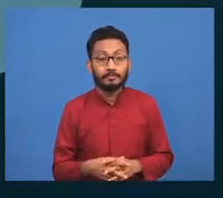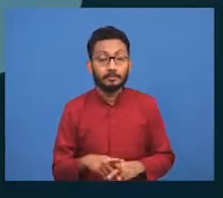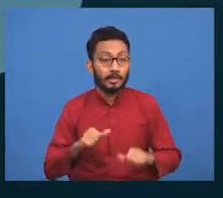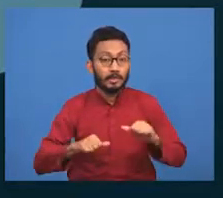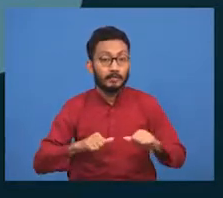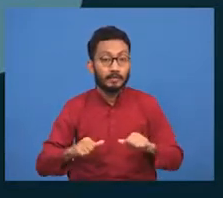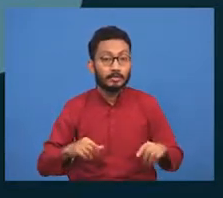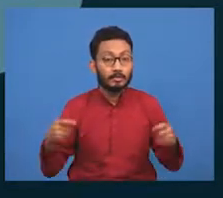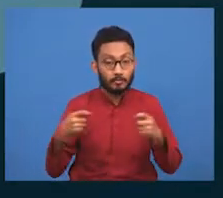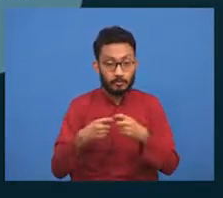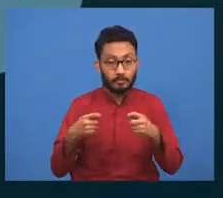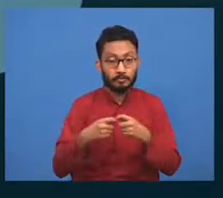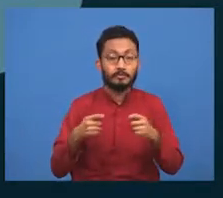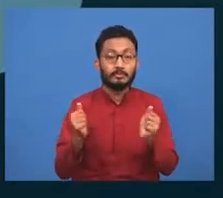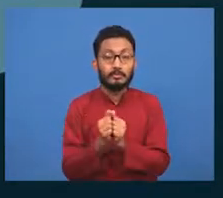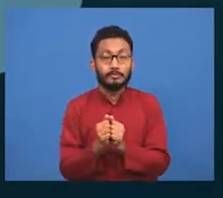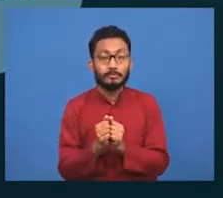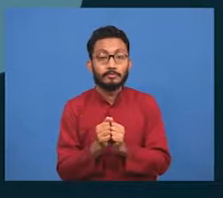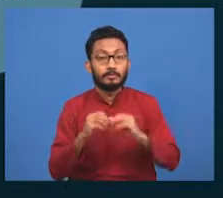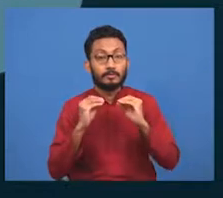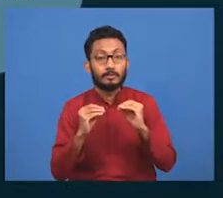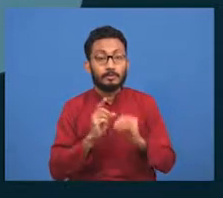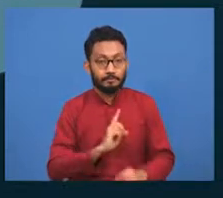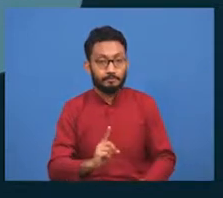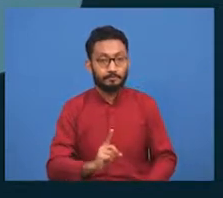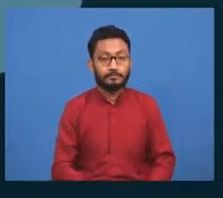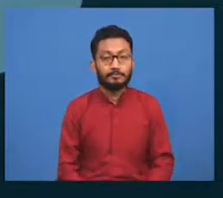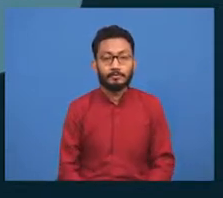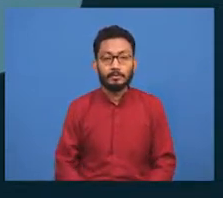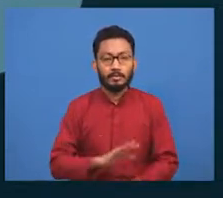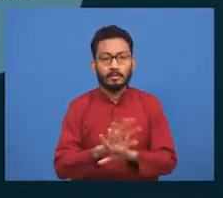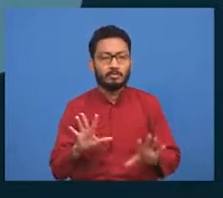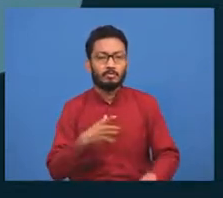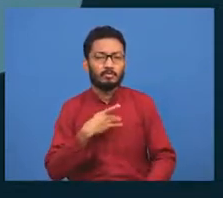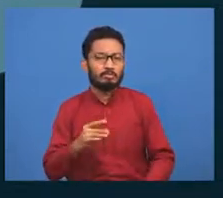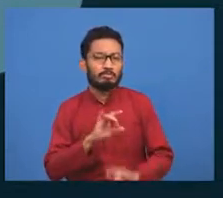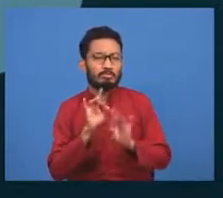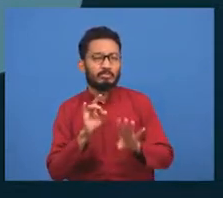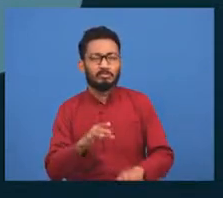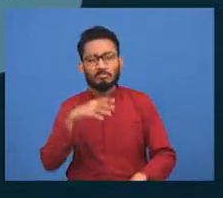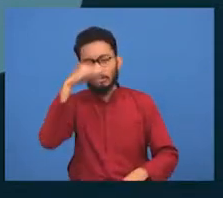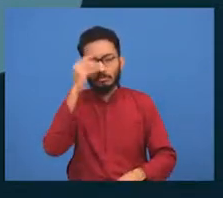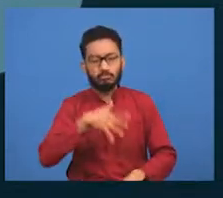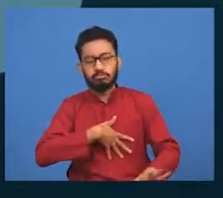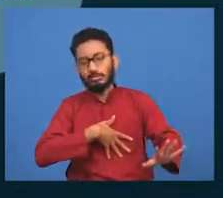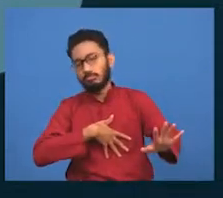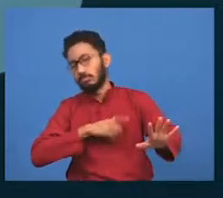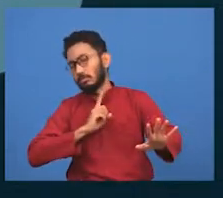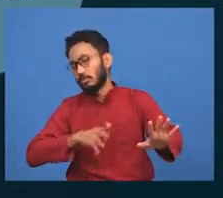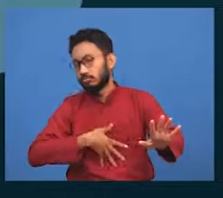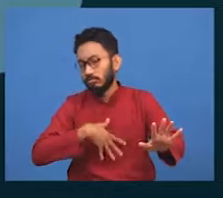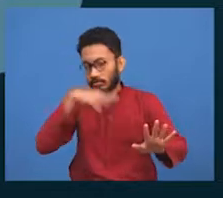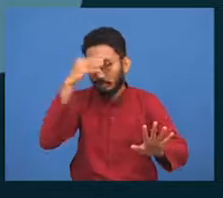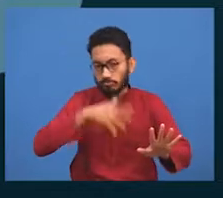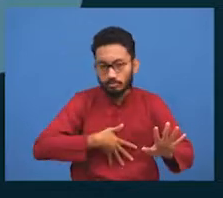Malahan ada di antara mereka yang langsung tidak berminat untuk mempelajari Islam dan mendalami ilmu agama